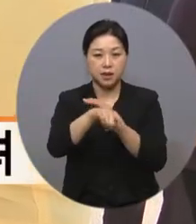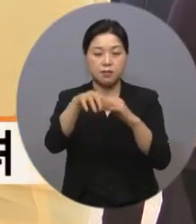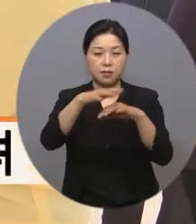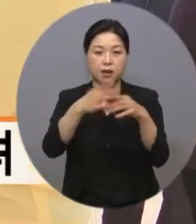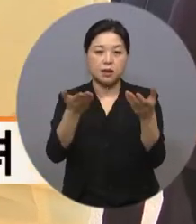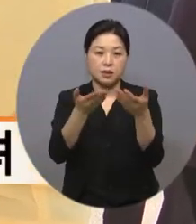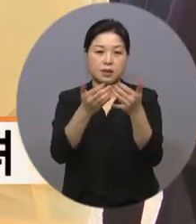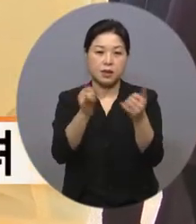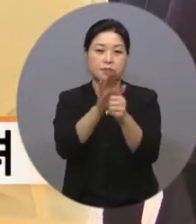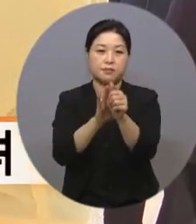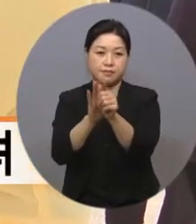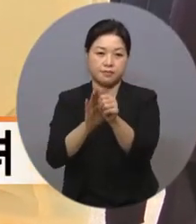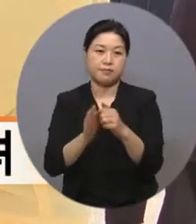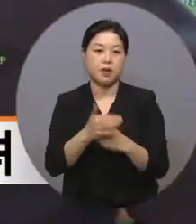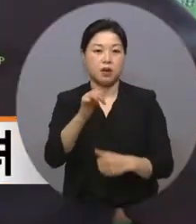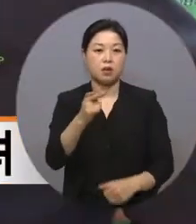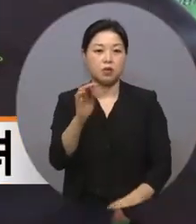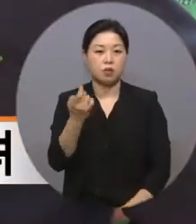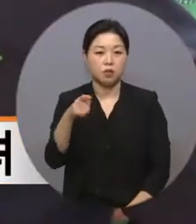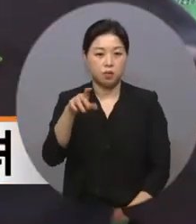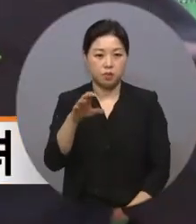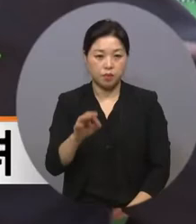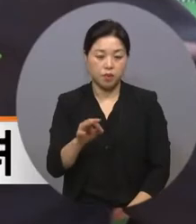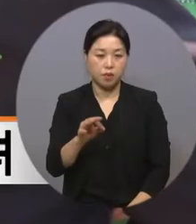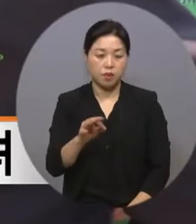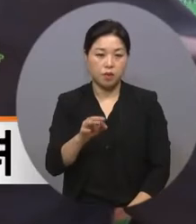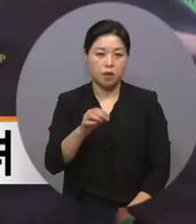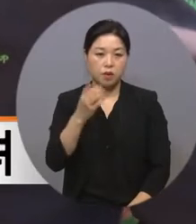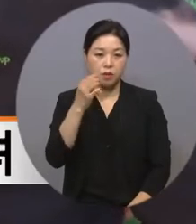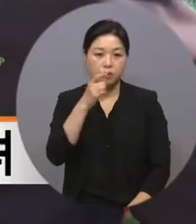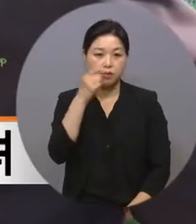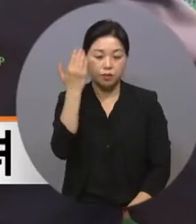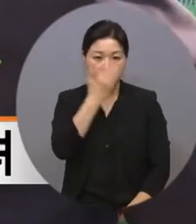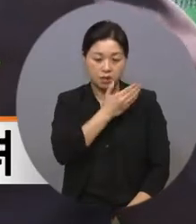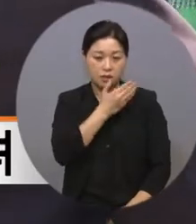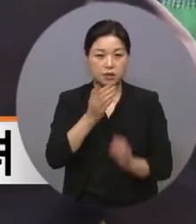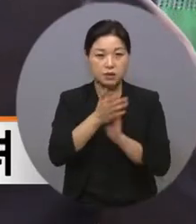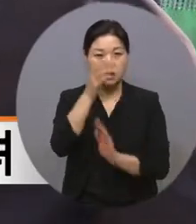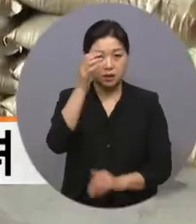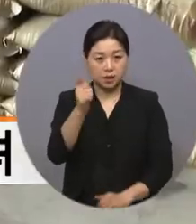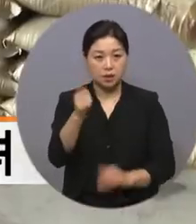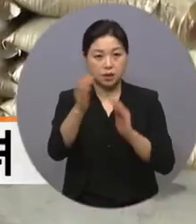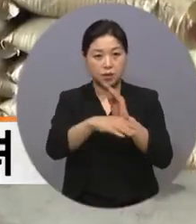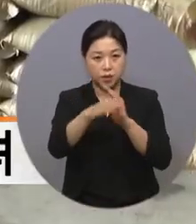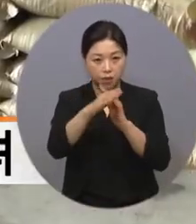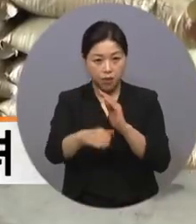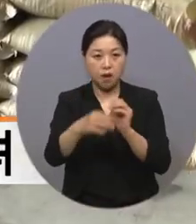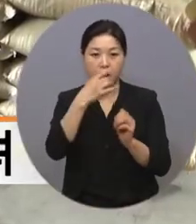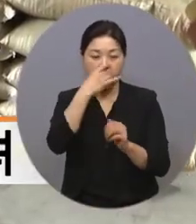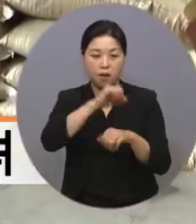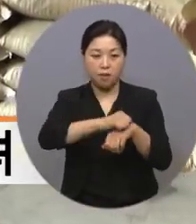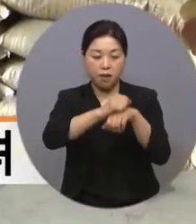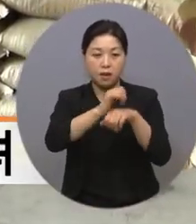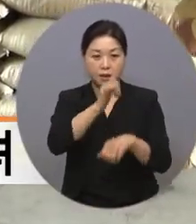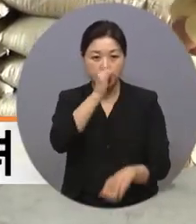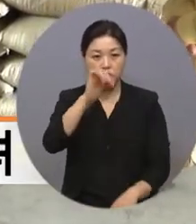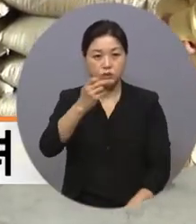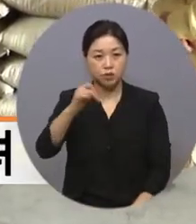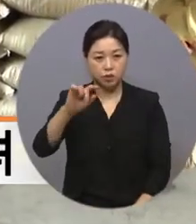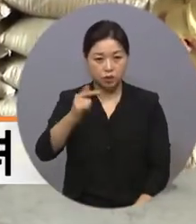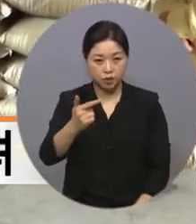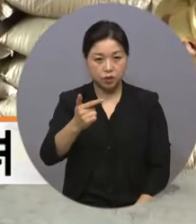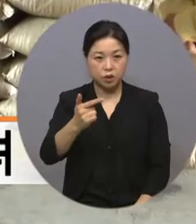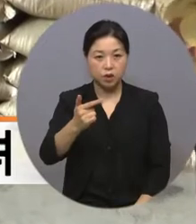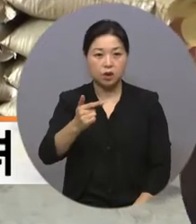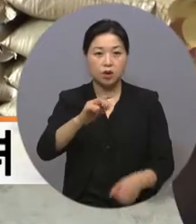권오봉 여수시장이 지난 4일 올해 여수시 공공비축 미국 첫 매입이 열리는 율촌면 조화 농협창고를